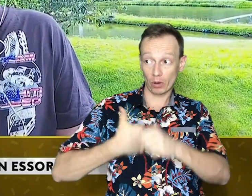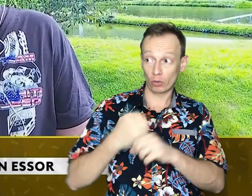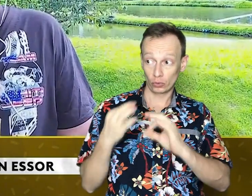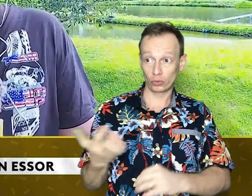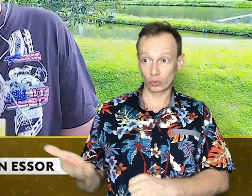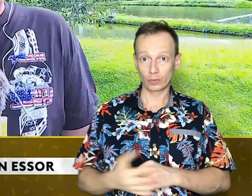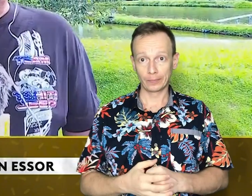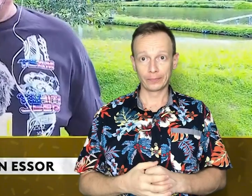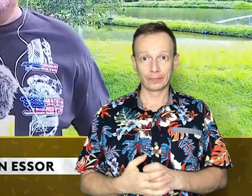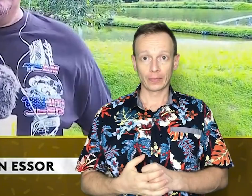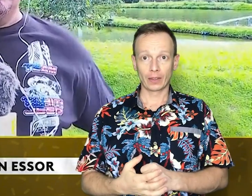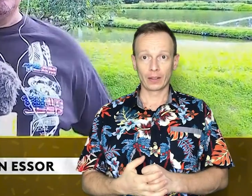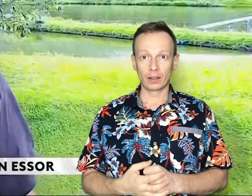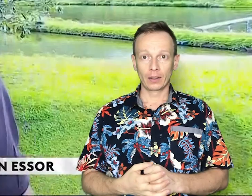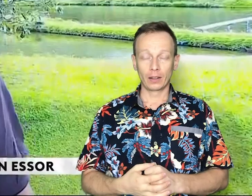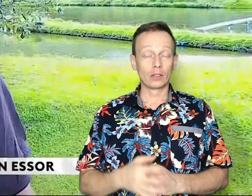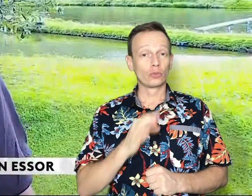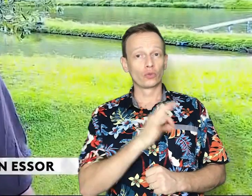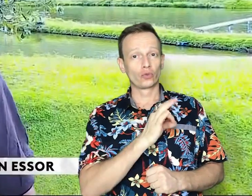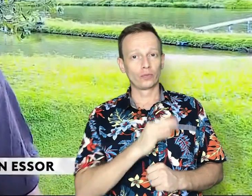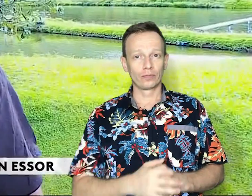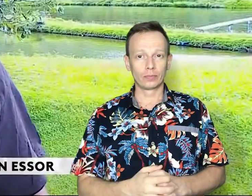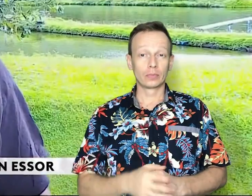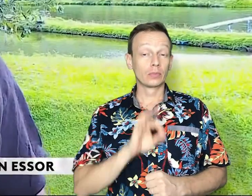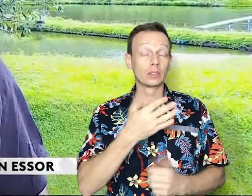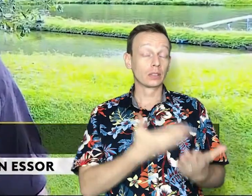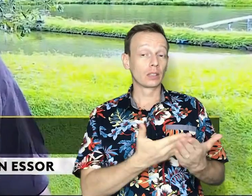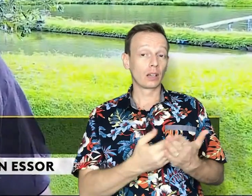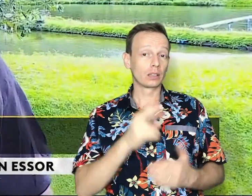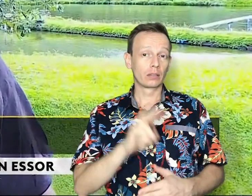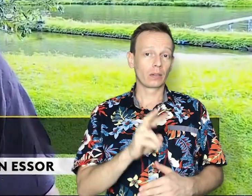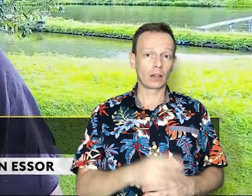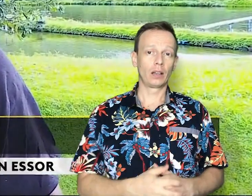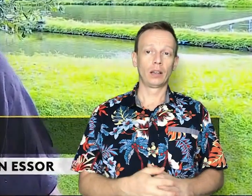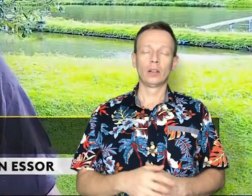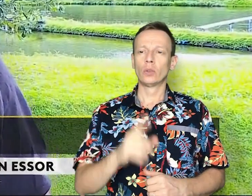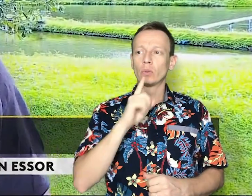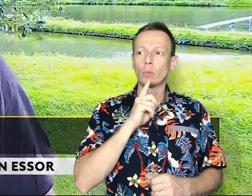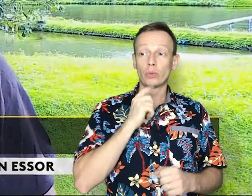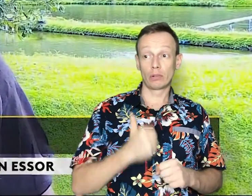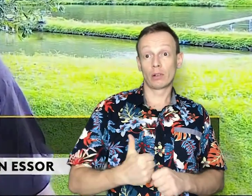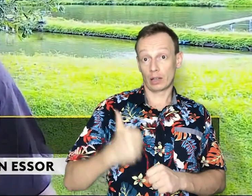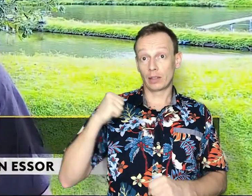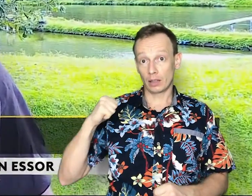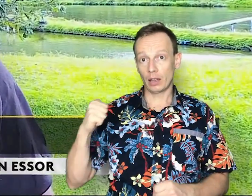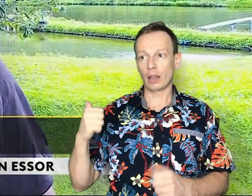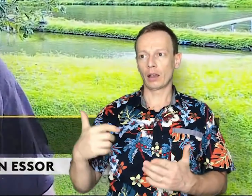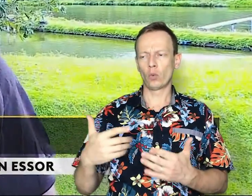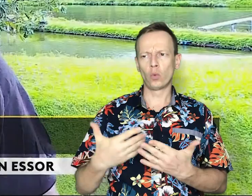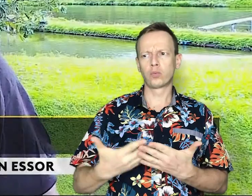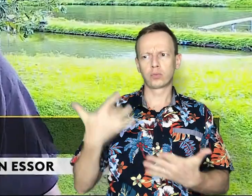Oui, c'est vrai. Depuis l'année dernière, depuis quelques années, on ne fait que d'augmenter